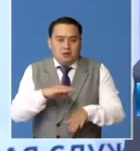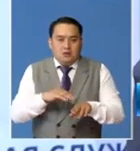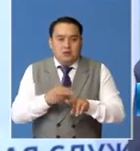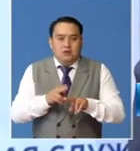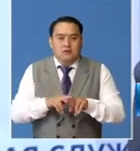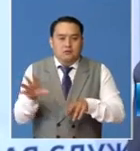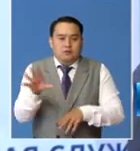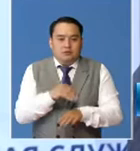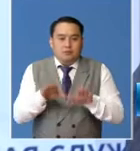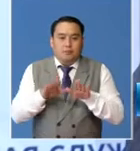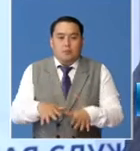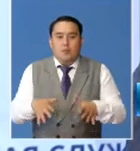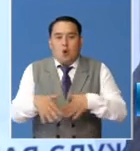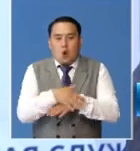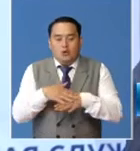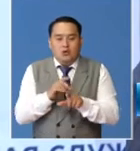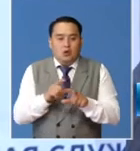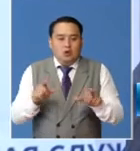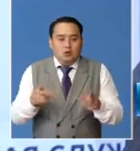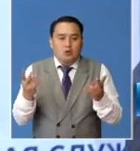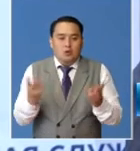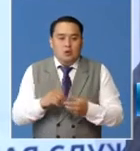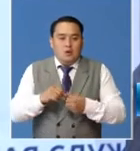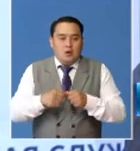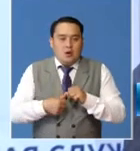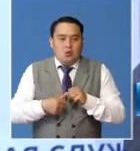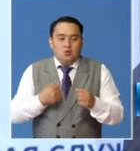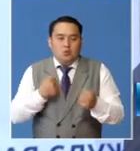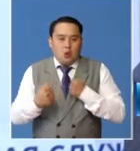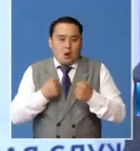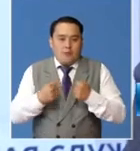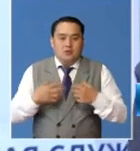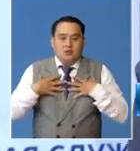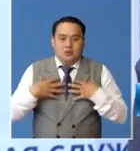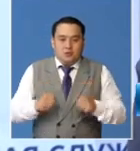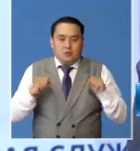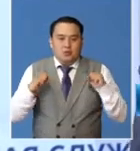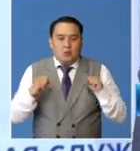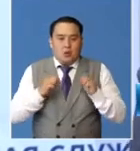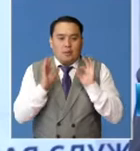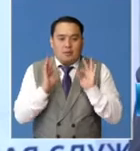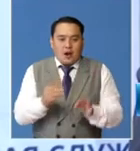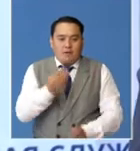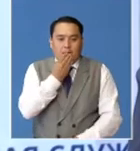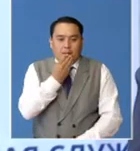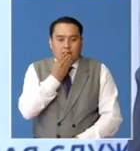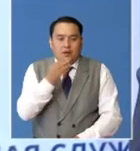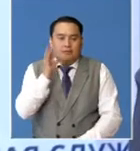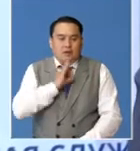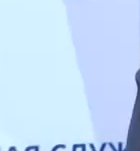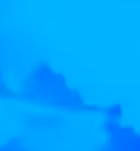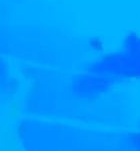учреждений и в целом мест большого скопления людей. Нужно постоянно укреплять иммунитет, заниматься спортом, правильно питаться, принимать